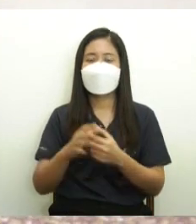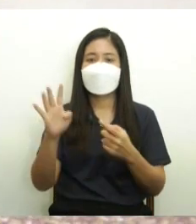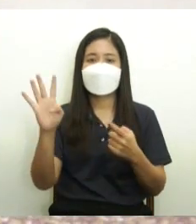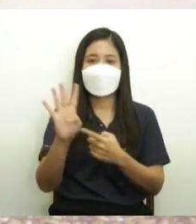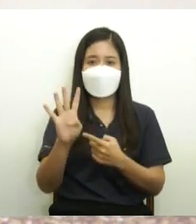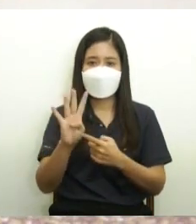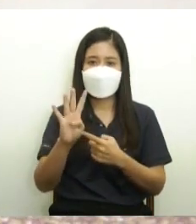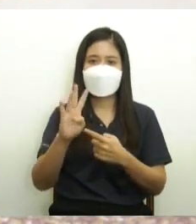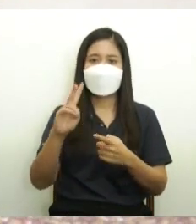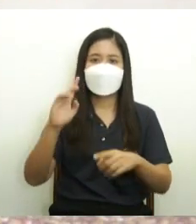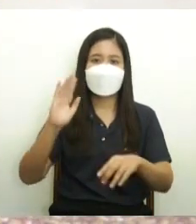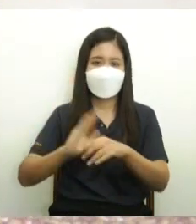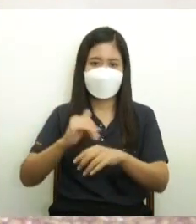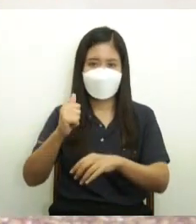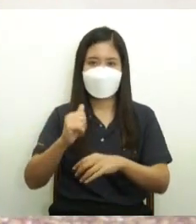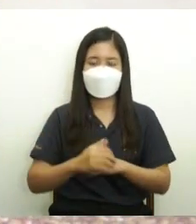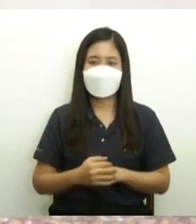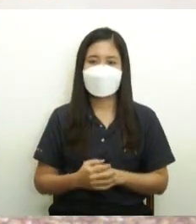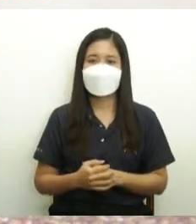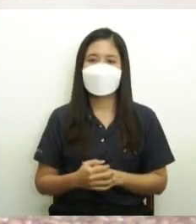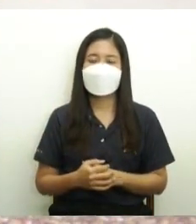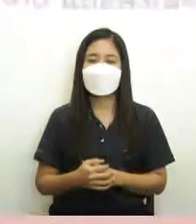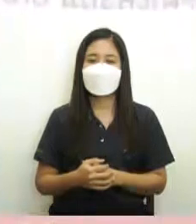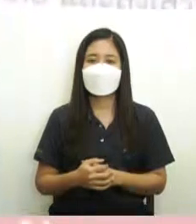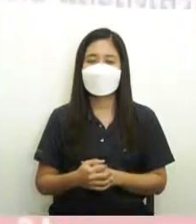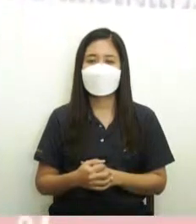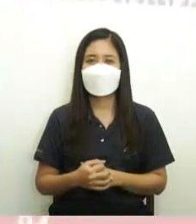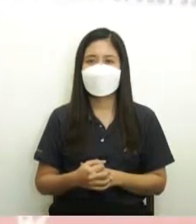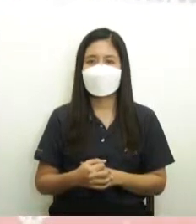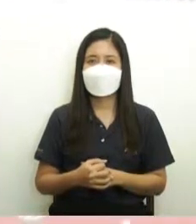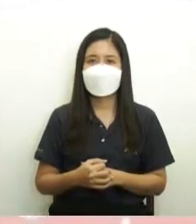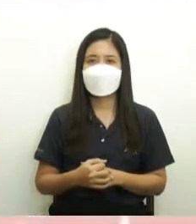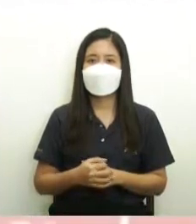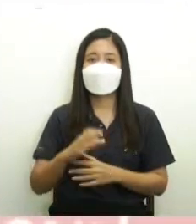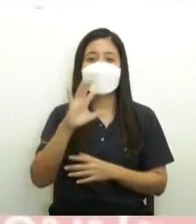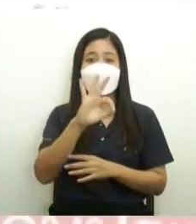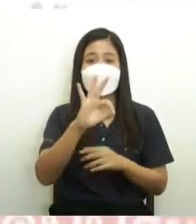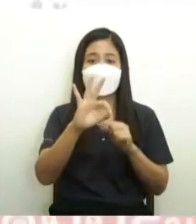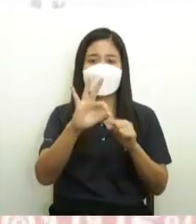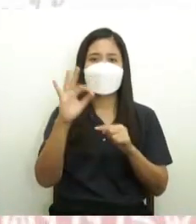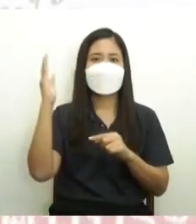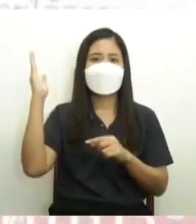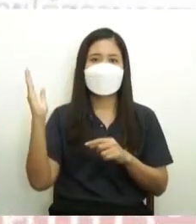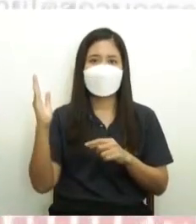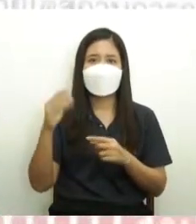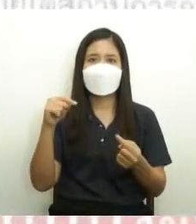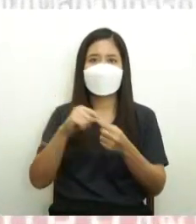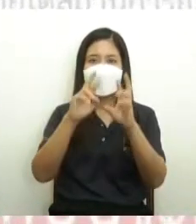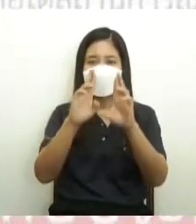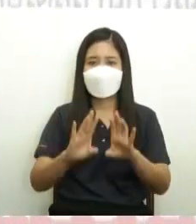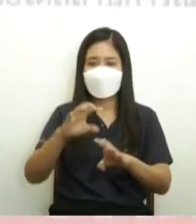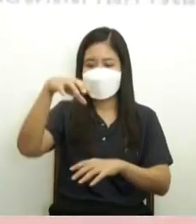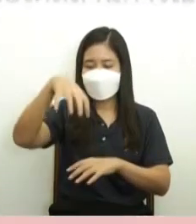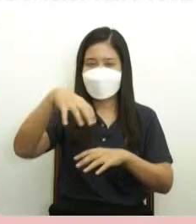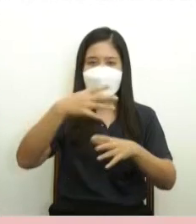4 efficiency มิติด้านประสิทธิภาพ F forming จัดระบบองค์กรโดยปฏิรูปปฏิ